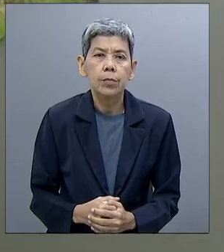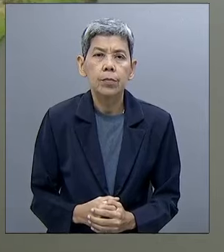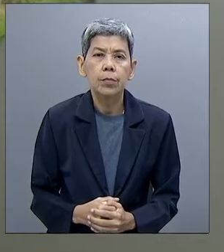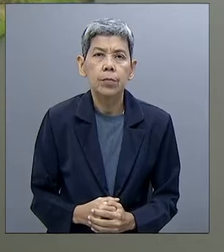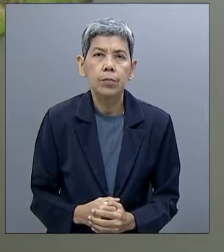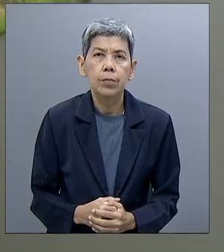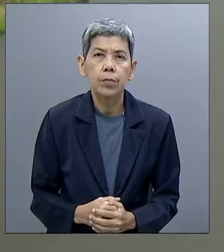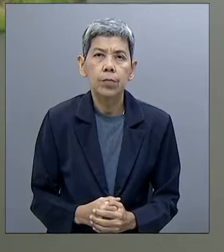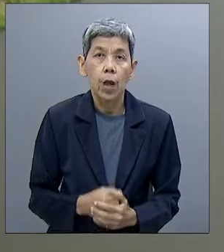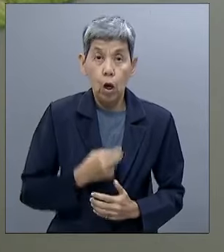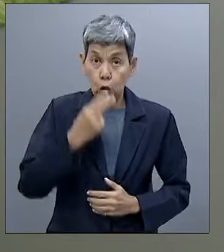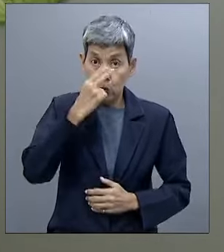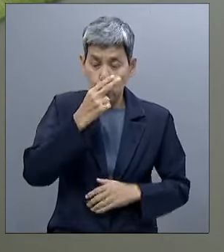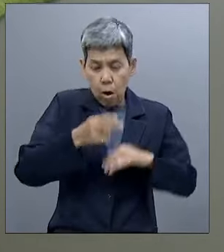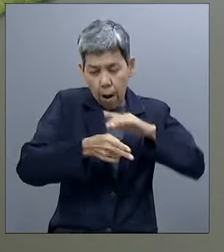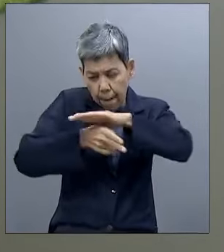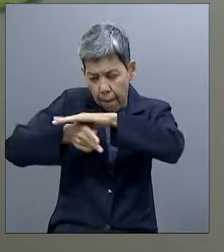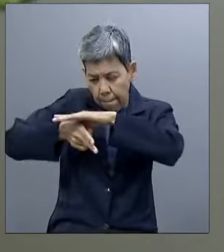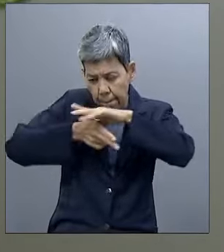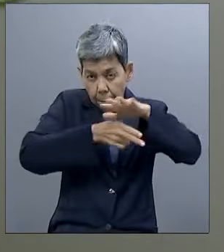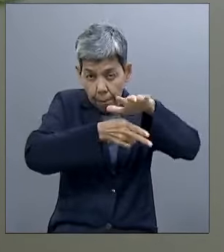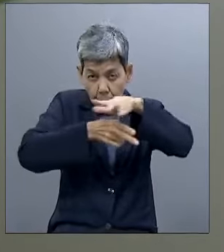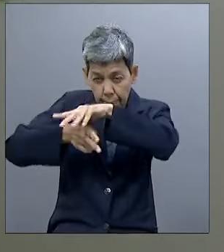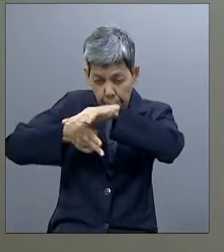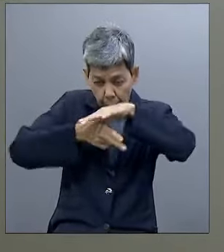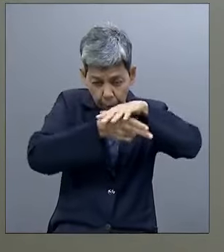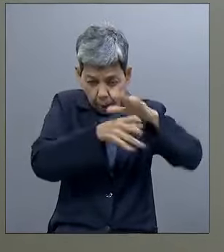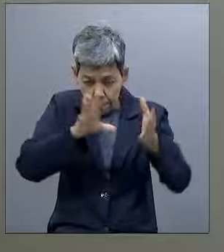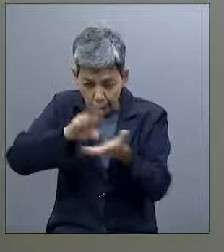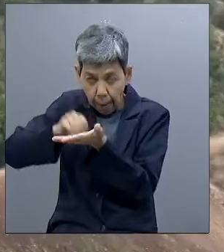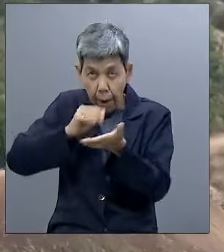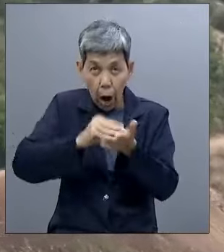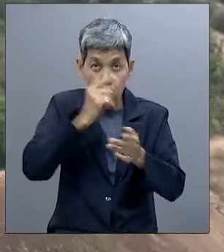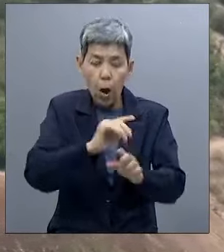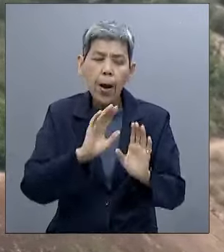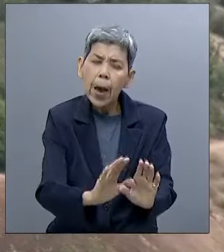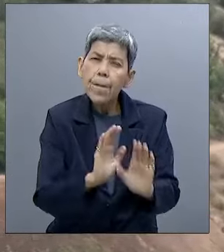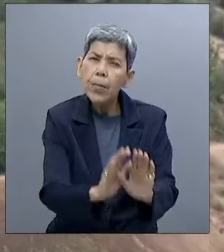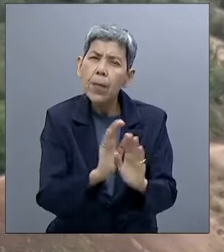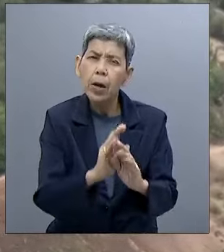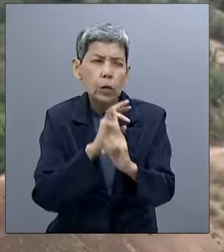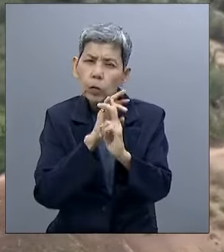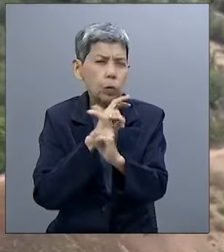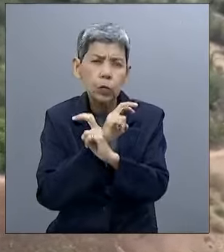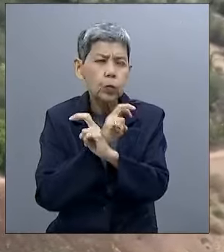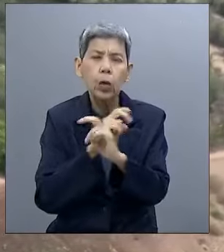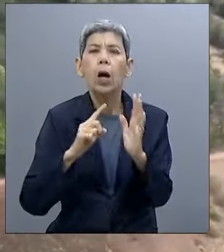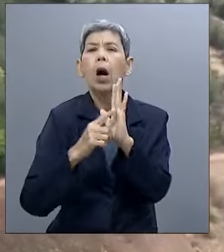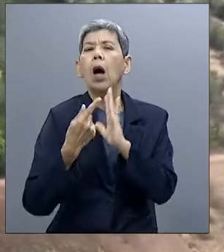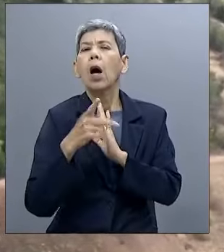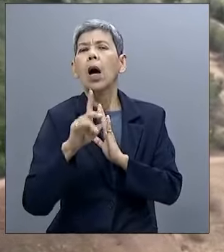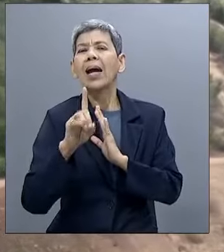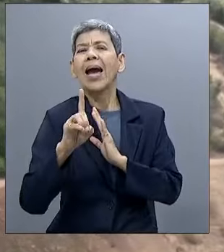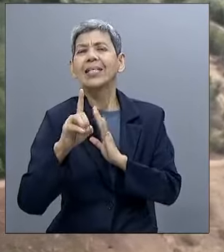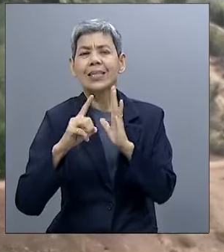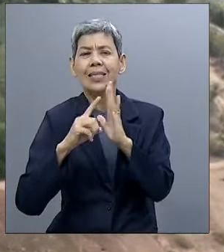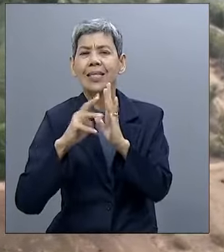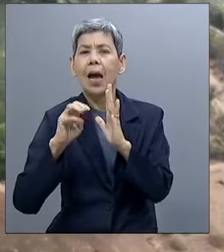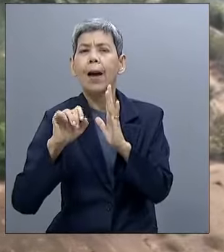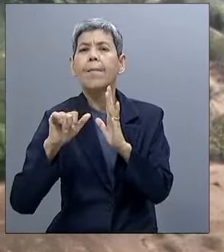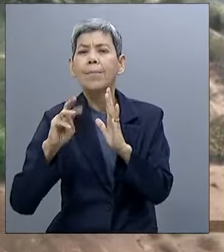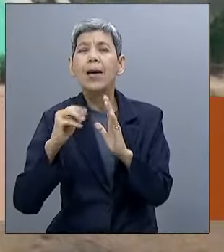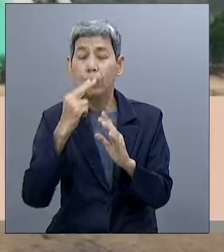ภาพมุมสูงแสดงให้เห็นถึงพื้นที่บริเวณใกล้เคียงกับที่เก็บกักแร่แคดเมียมในตำบลหนองบัวใต้อำเภอเมื